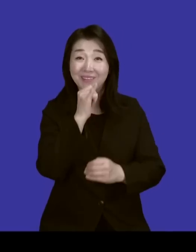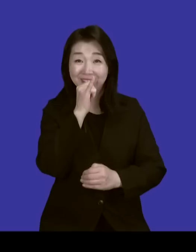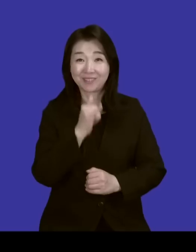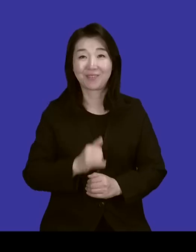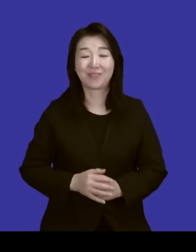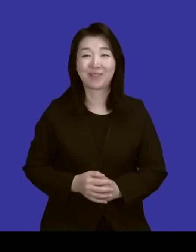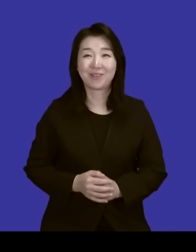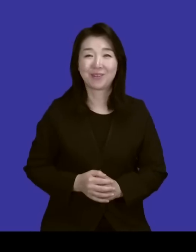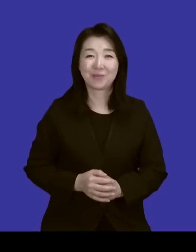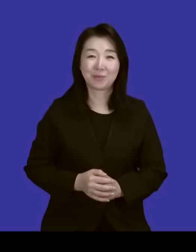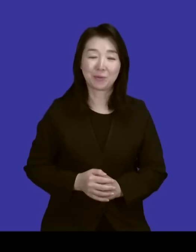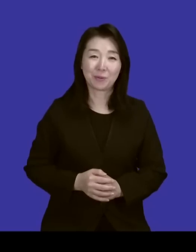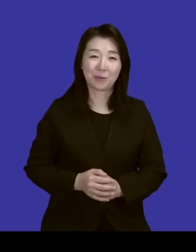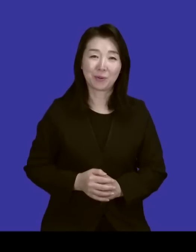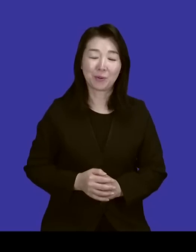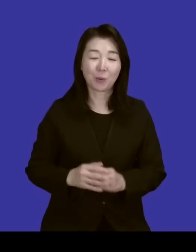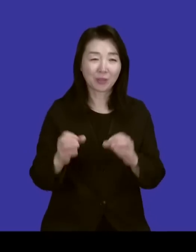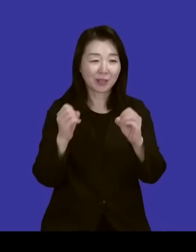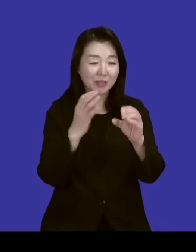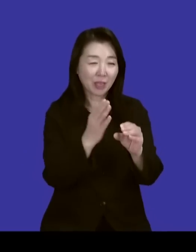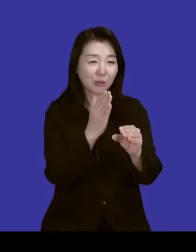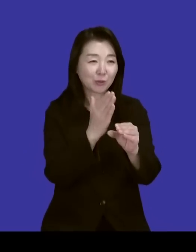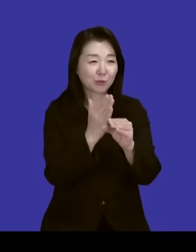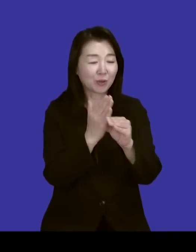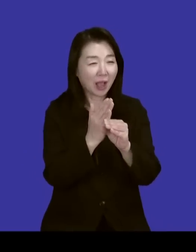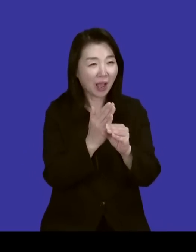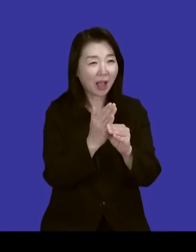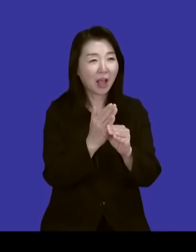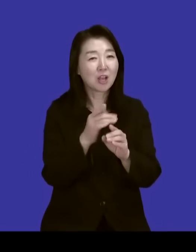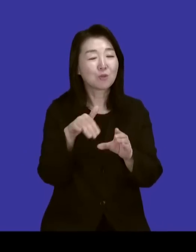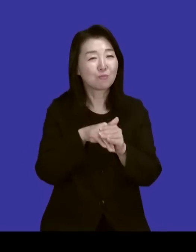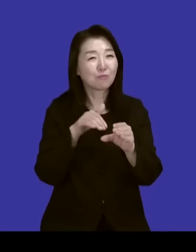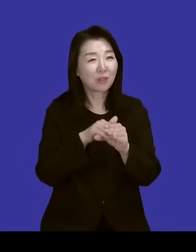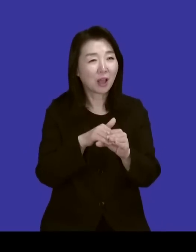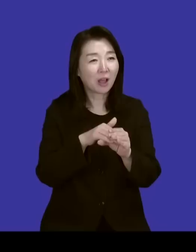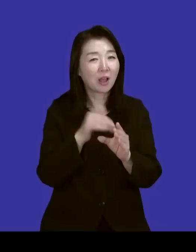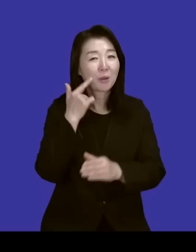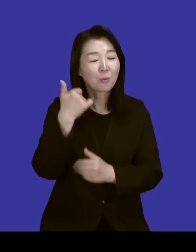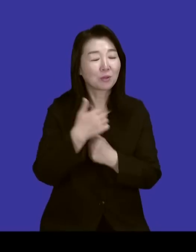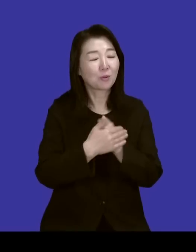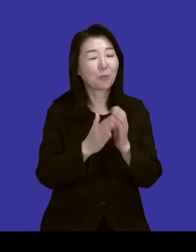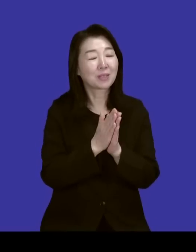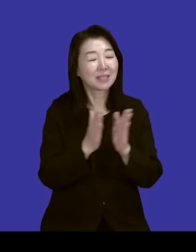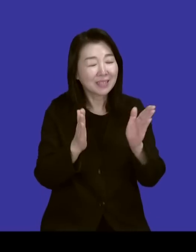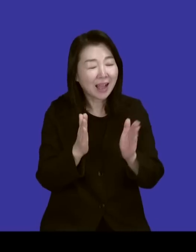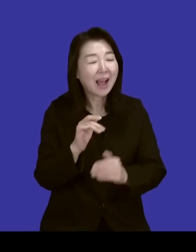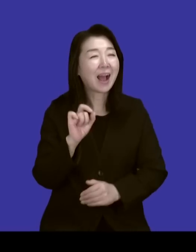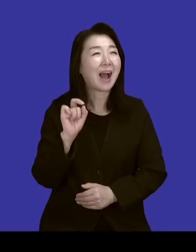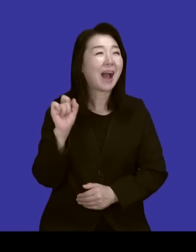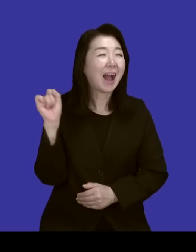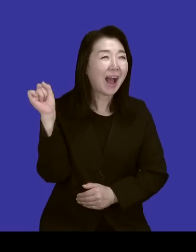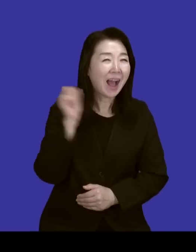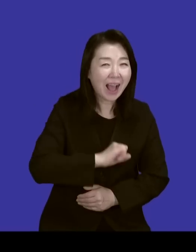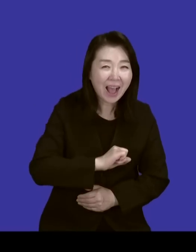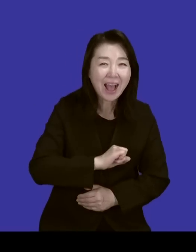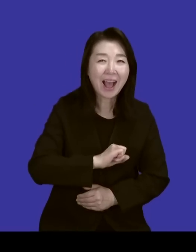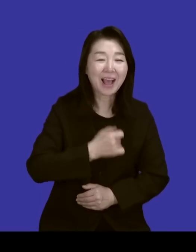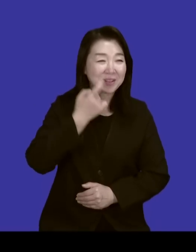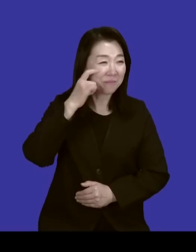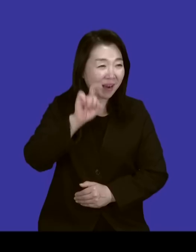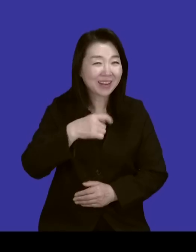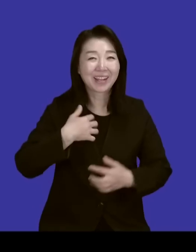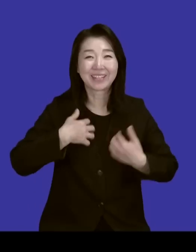방송 중에 이런 문화도 이 목사님 덕분에 시작이 된 거구나. 그것을 그 포인트를 찾는 재미가 있을 것 같다는 생각이